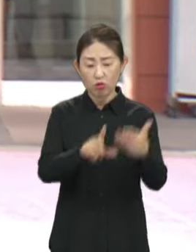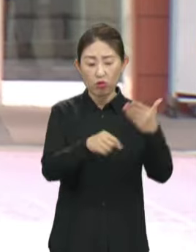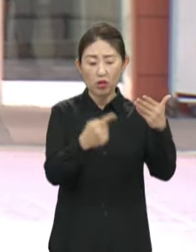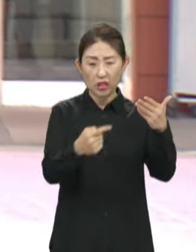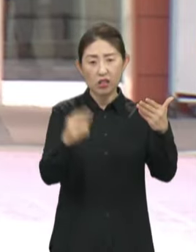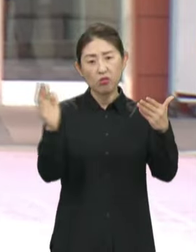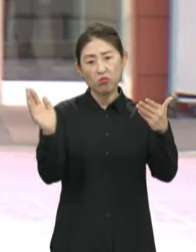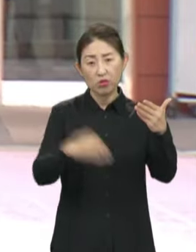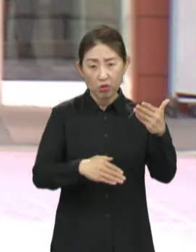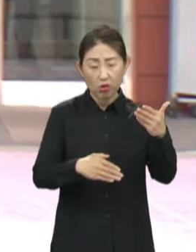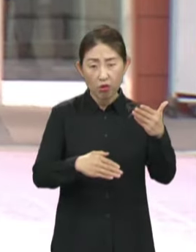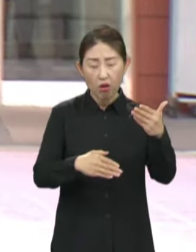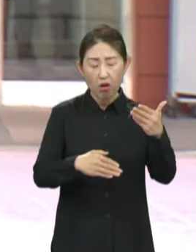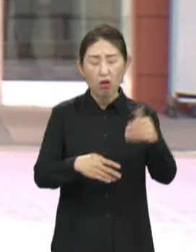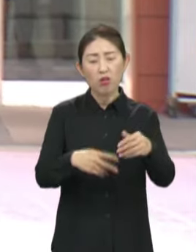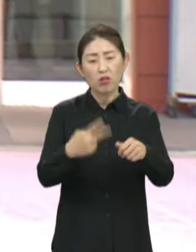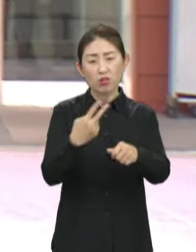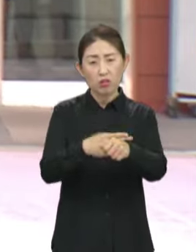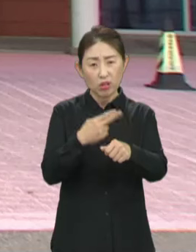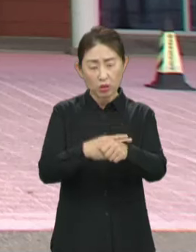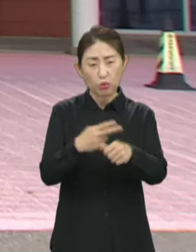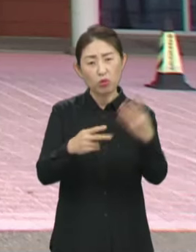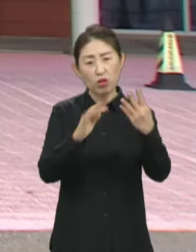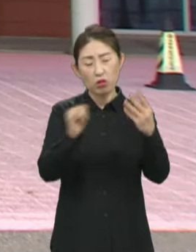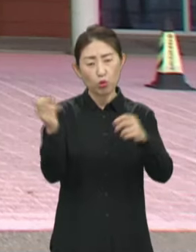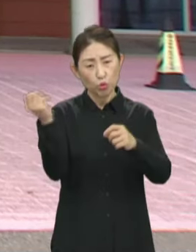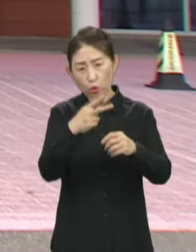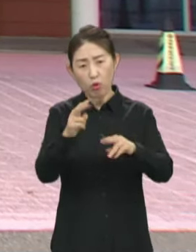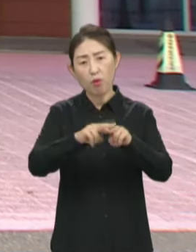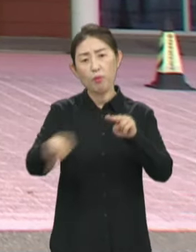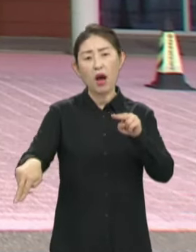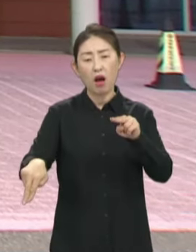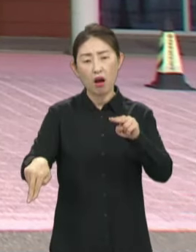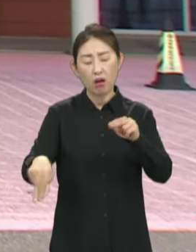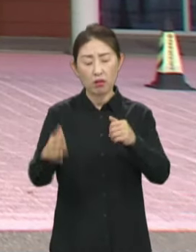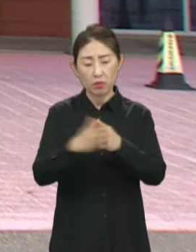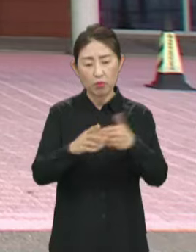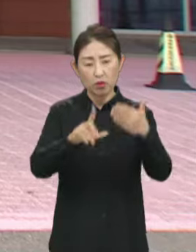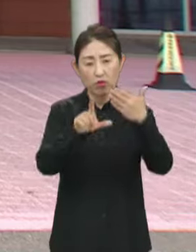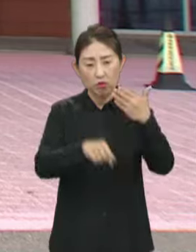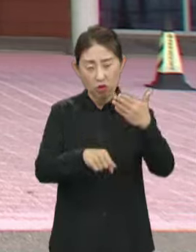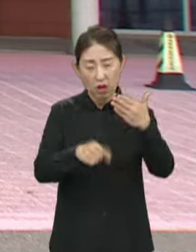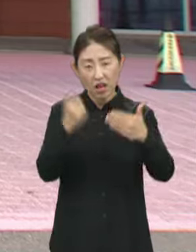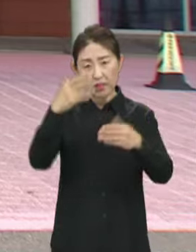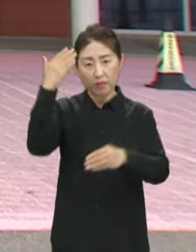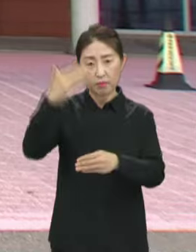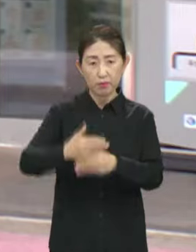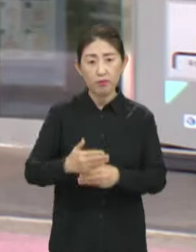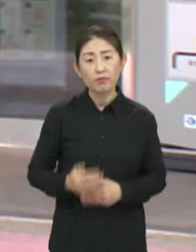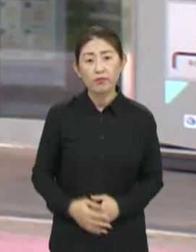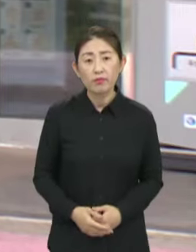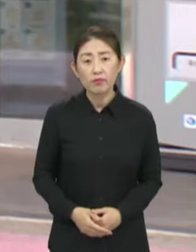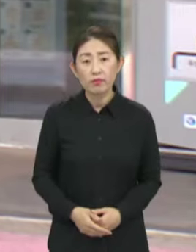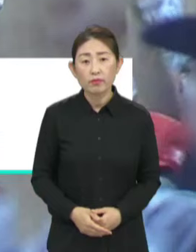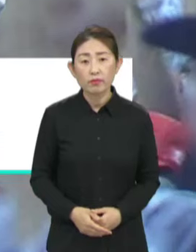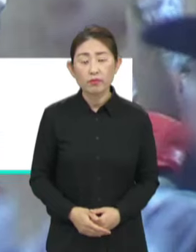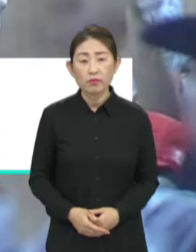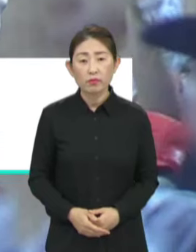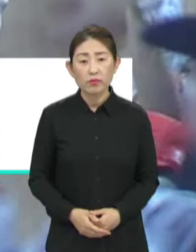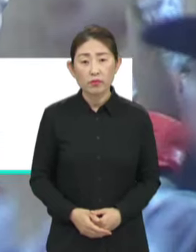1일자로 촉탁의 4명이 추가로 사직하게 되며 불가피한 운영 중단이라고 설명했습니다.